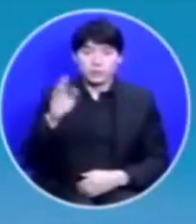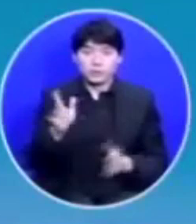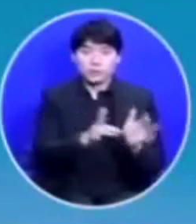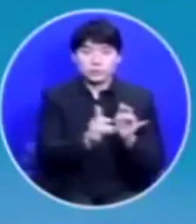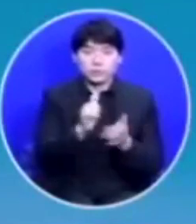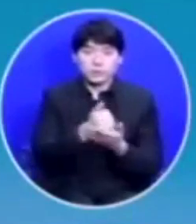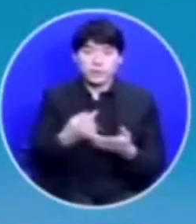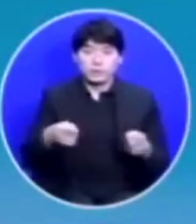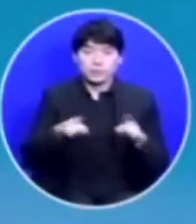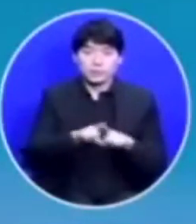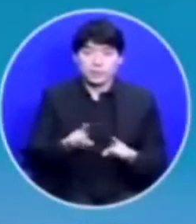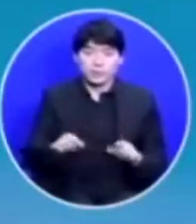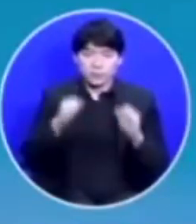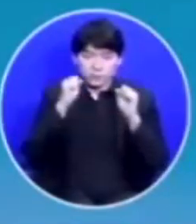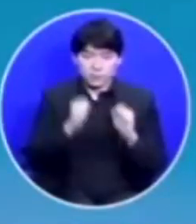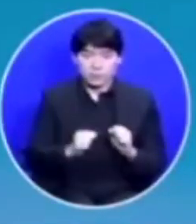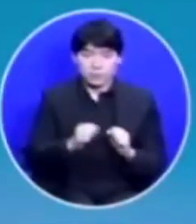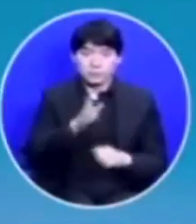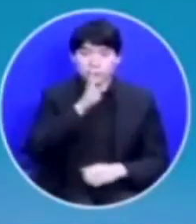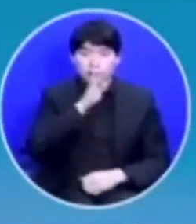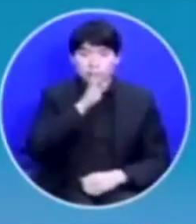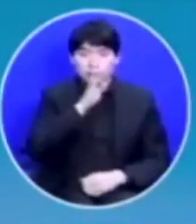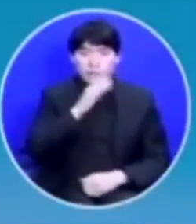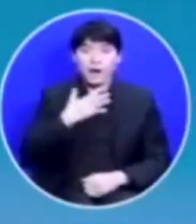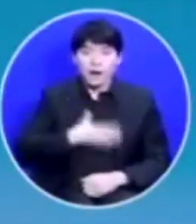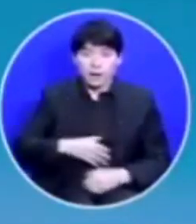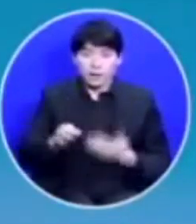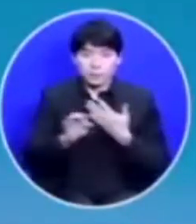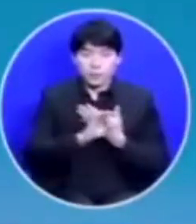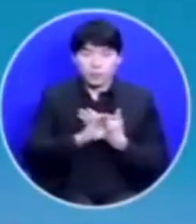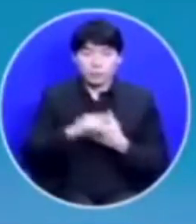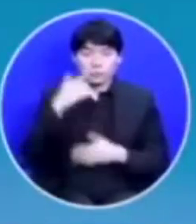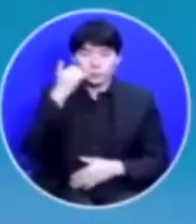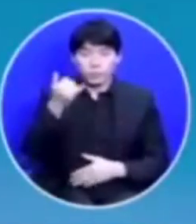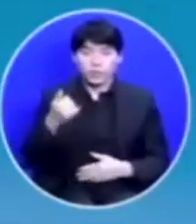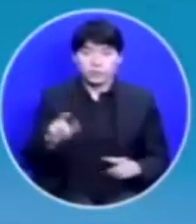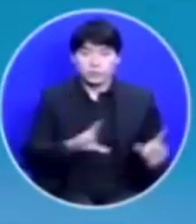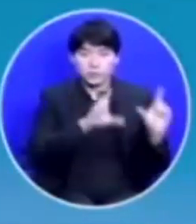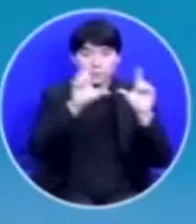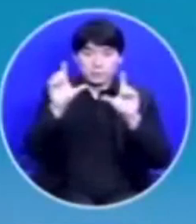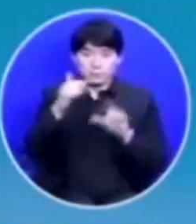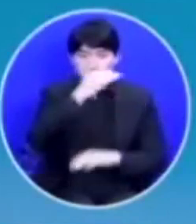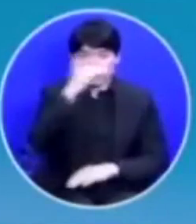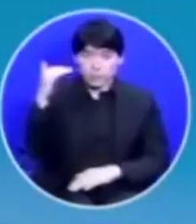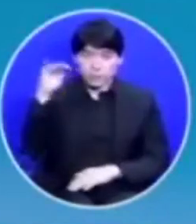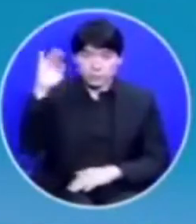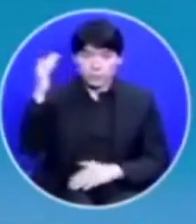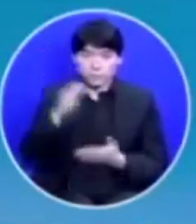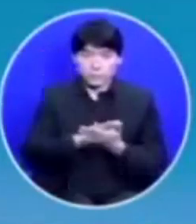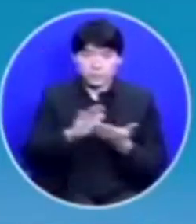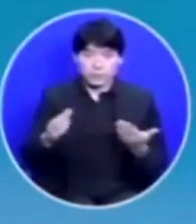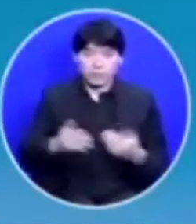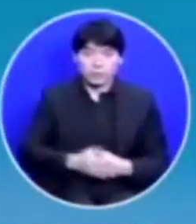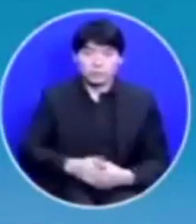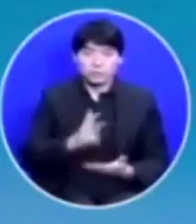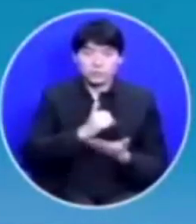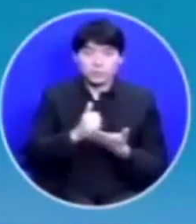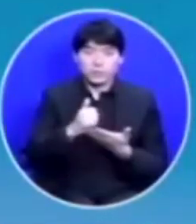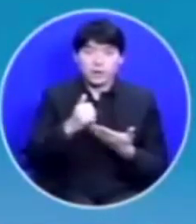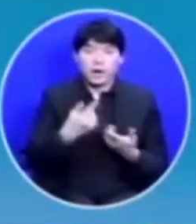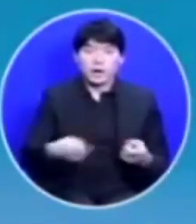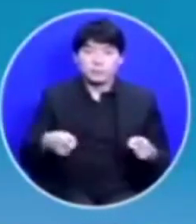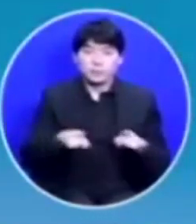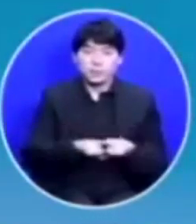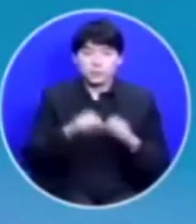알면 그러면 부모의 삶이 딱 잡힙니다 주님이 정말 함께 계신 것을 진짜